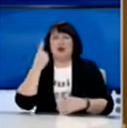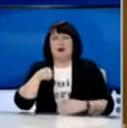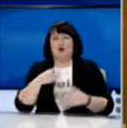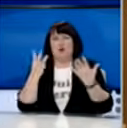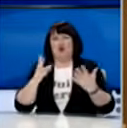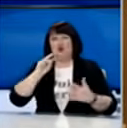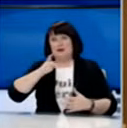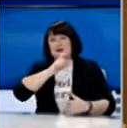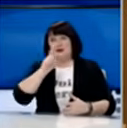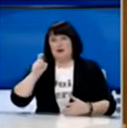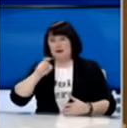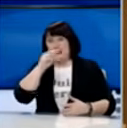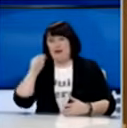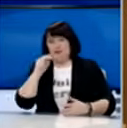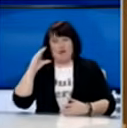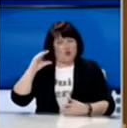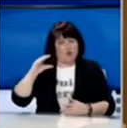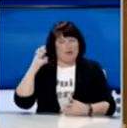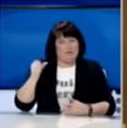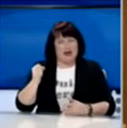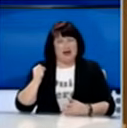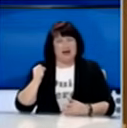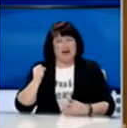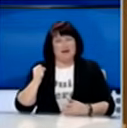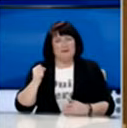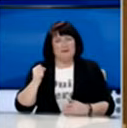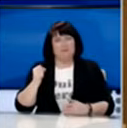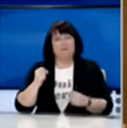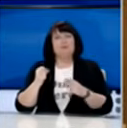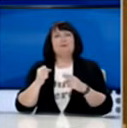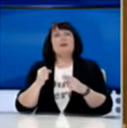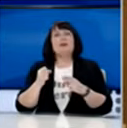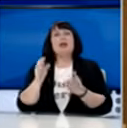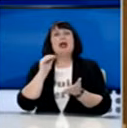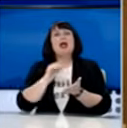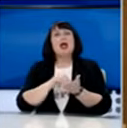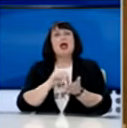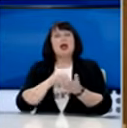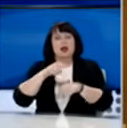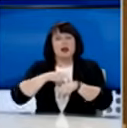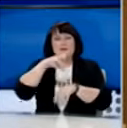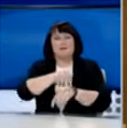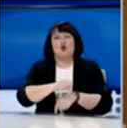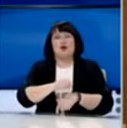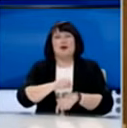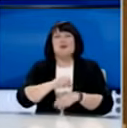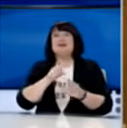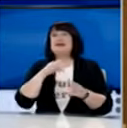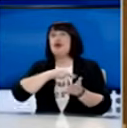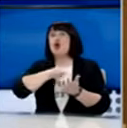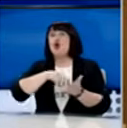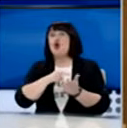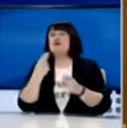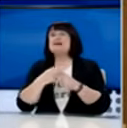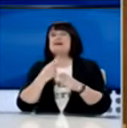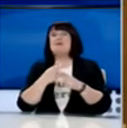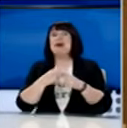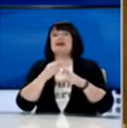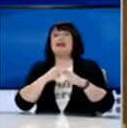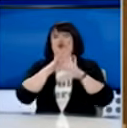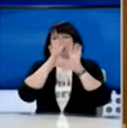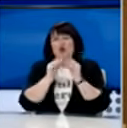1,8 δισεκατομμυρίων ευρώ που ξεκινάει επίσης με την πρόληψη σε κεντρικό ρόλο. Το